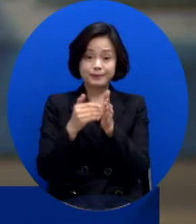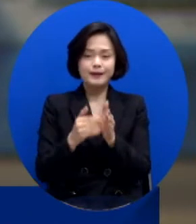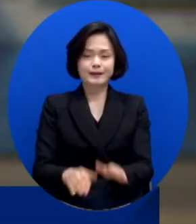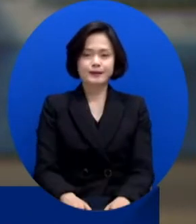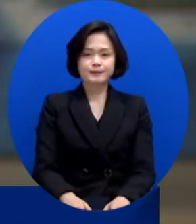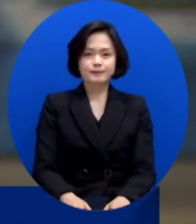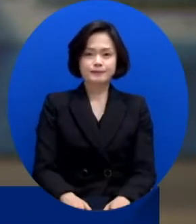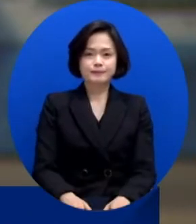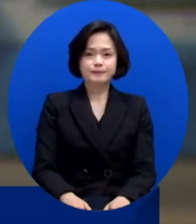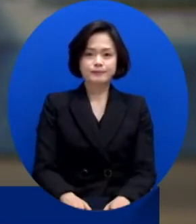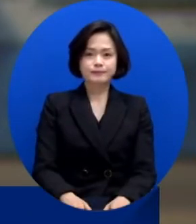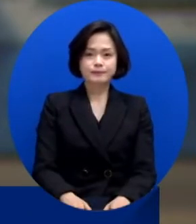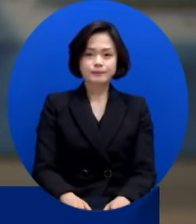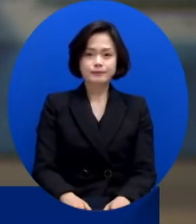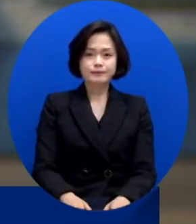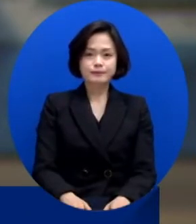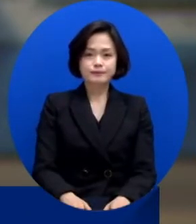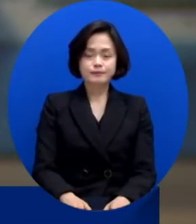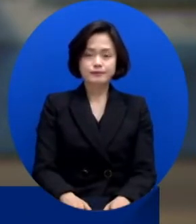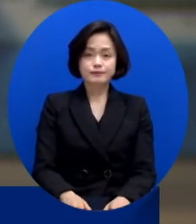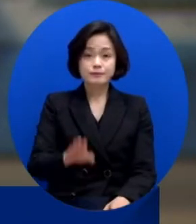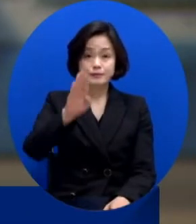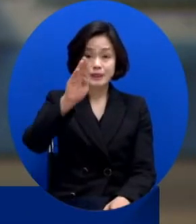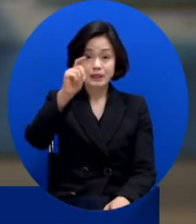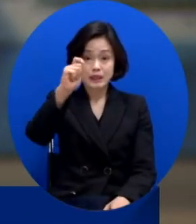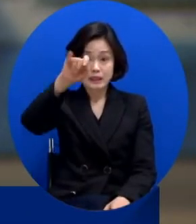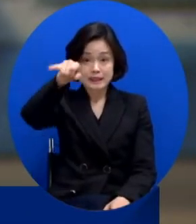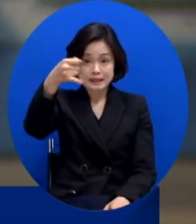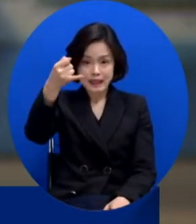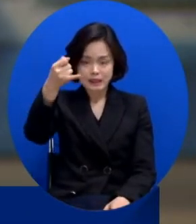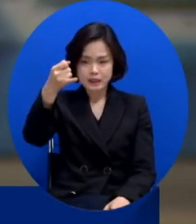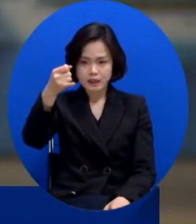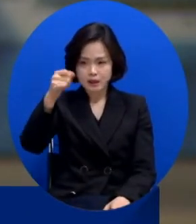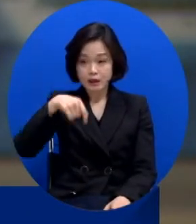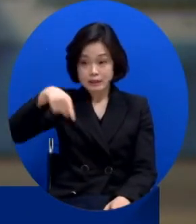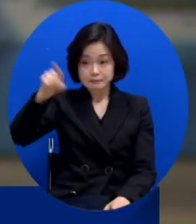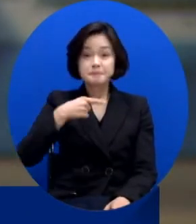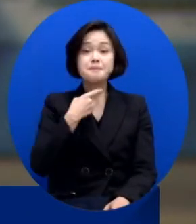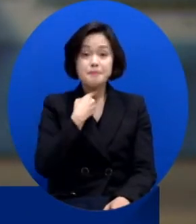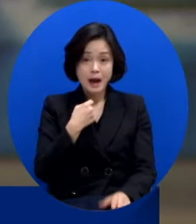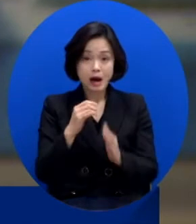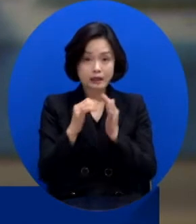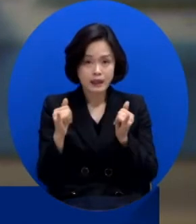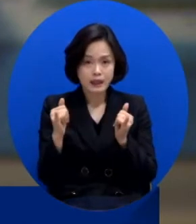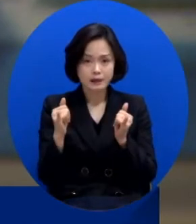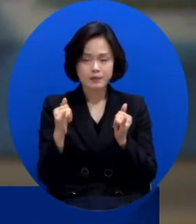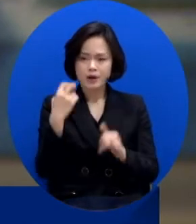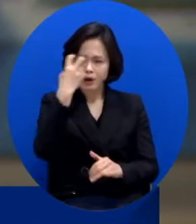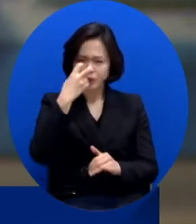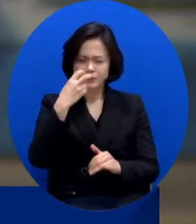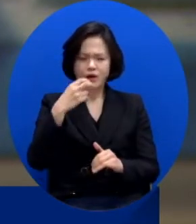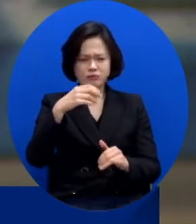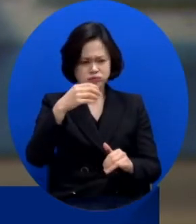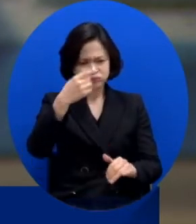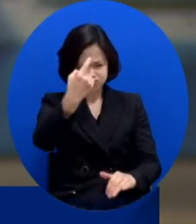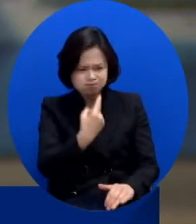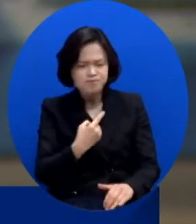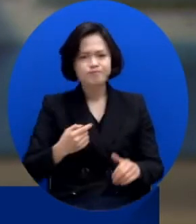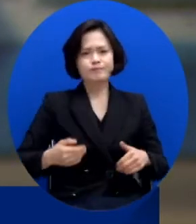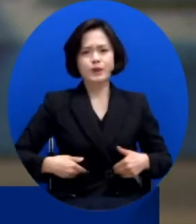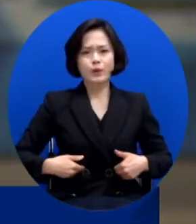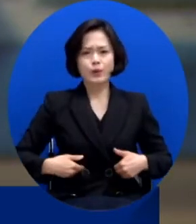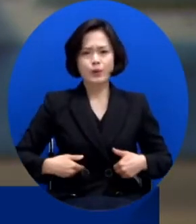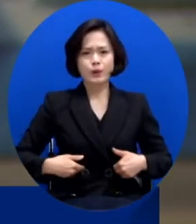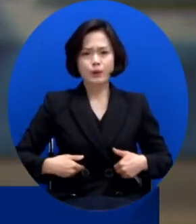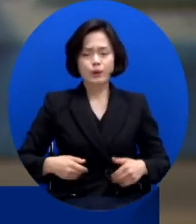적극적으로 검체를 받도록 보건소 보내주시고 또 이렇게 설득을 해주시고 해서 검사 받을